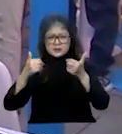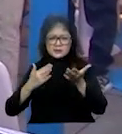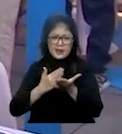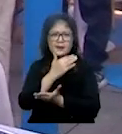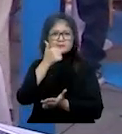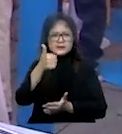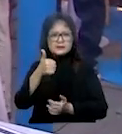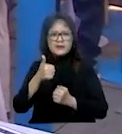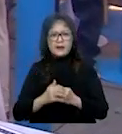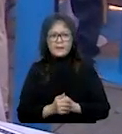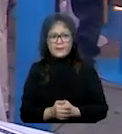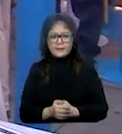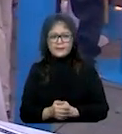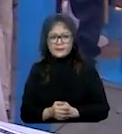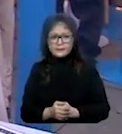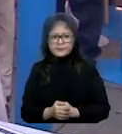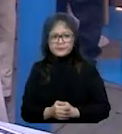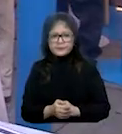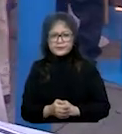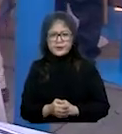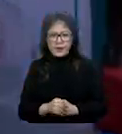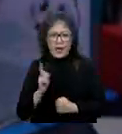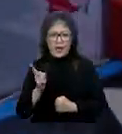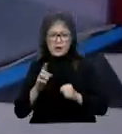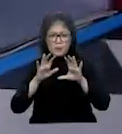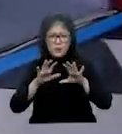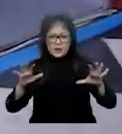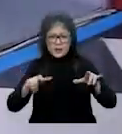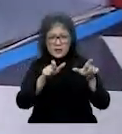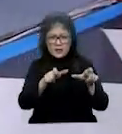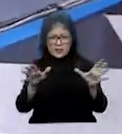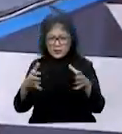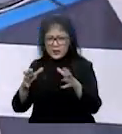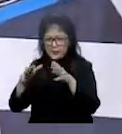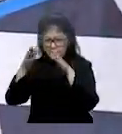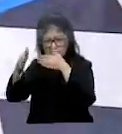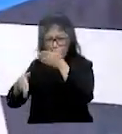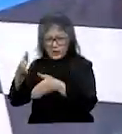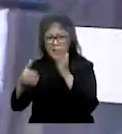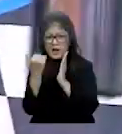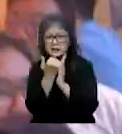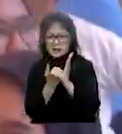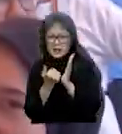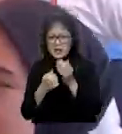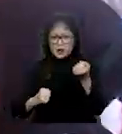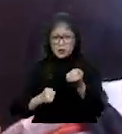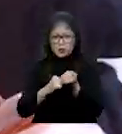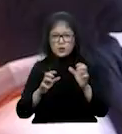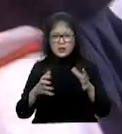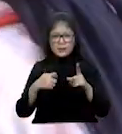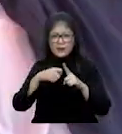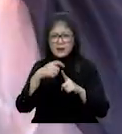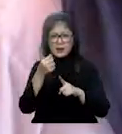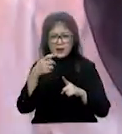Selain menghadirkan lisensi dan jenis usaha waralaba dari dalam negeri, acara yang didukung penuh oleh Krista Exhibition ini turut mengajak para pelaku usaha